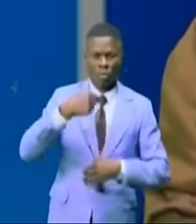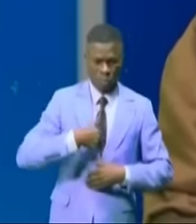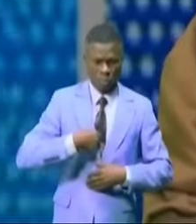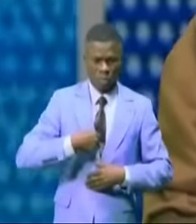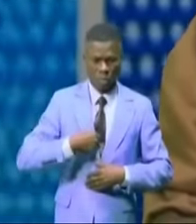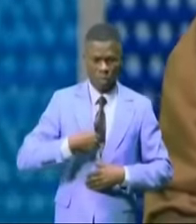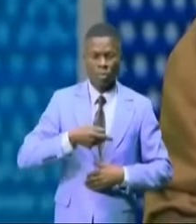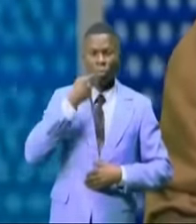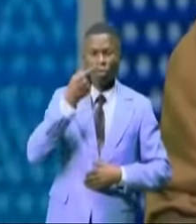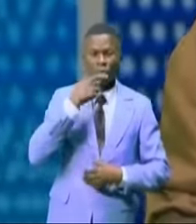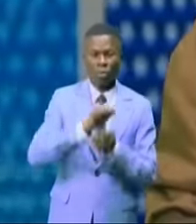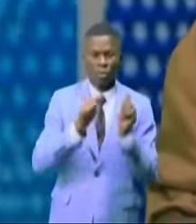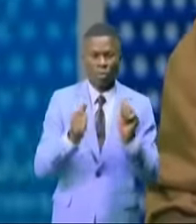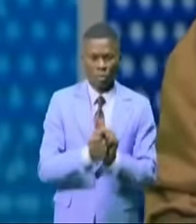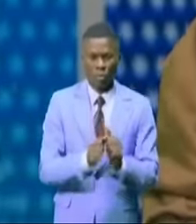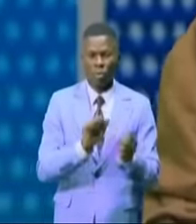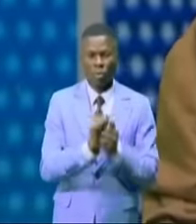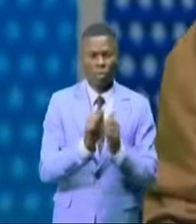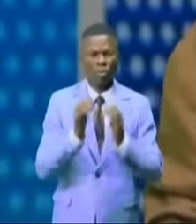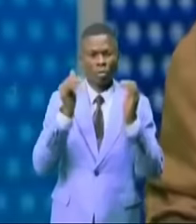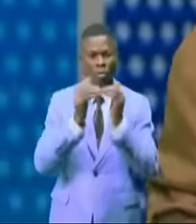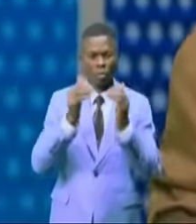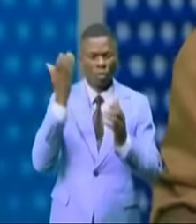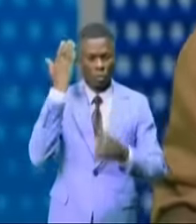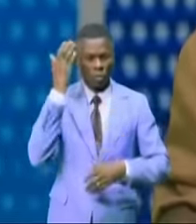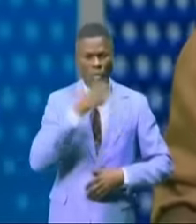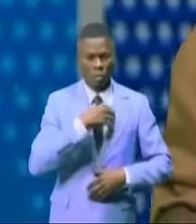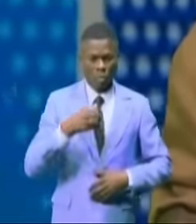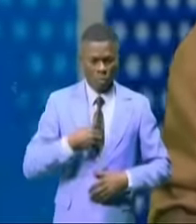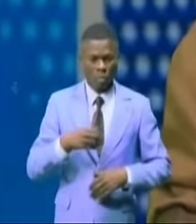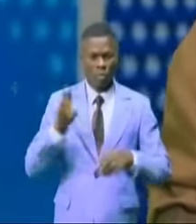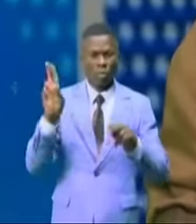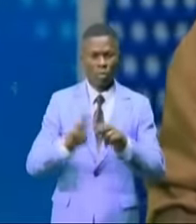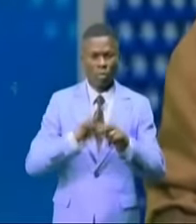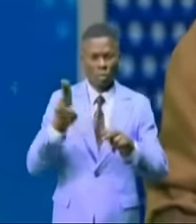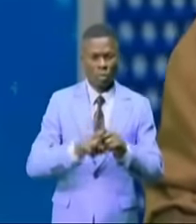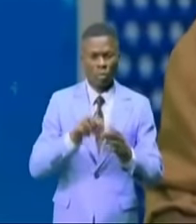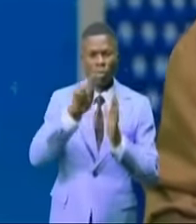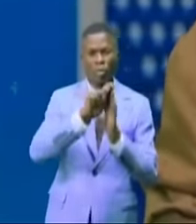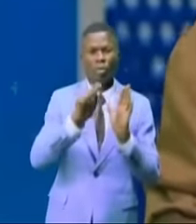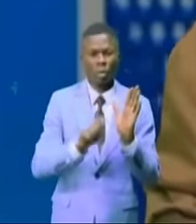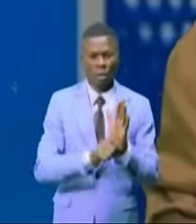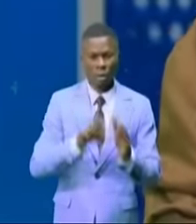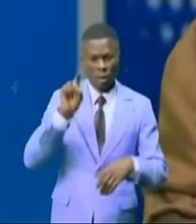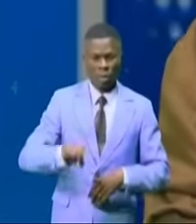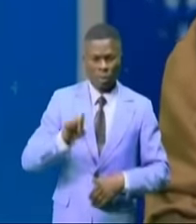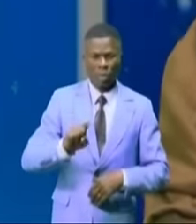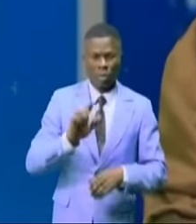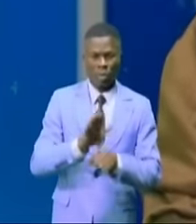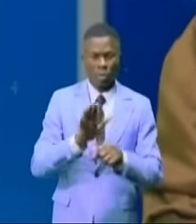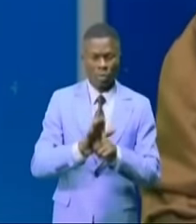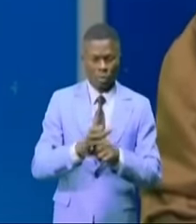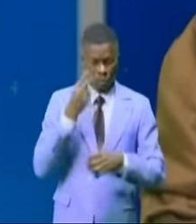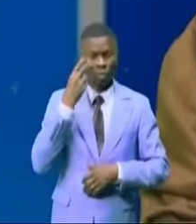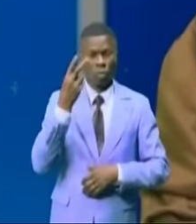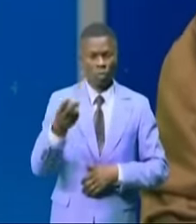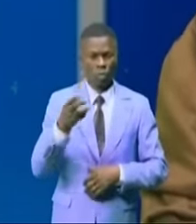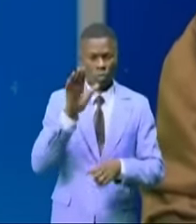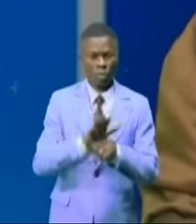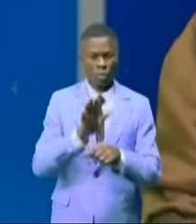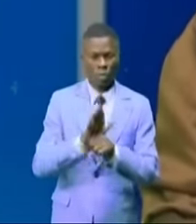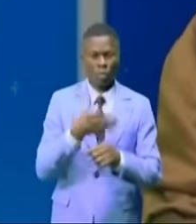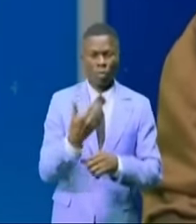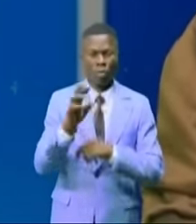qui parle de la ruralité, qui parle de la mise en œuvre des textes, parce que nous avons besoin justement de retrouver une